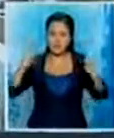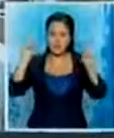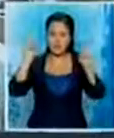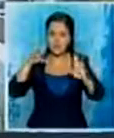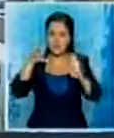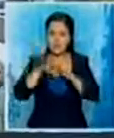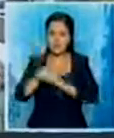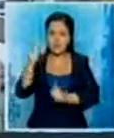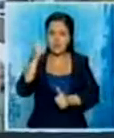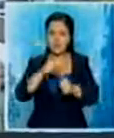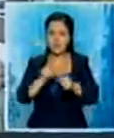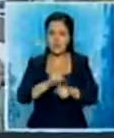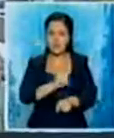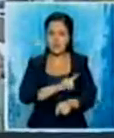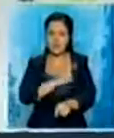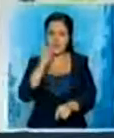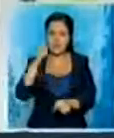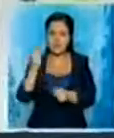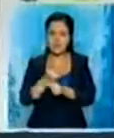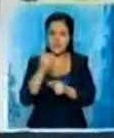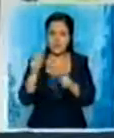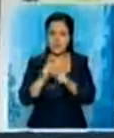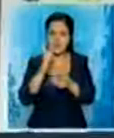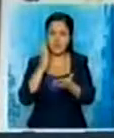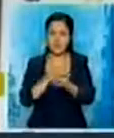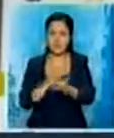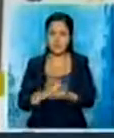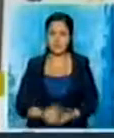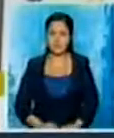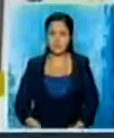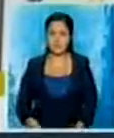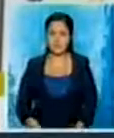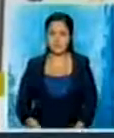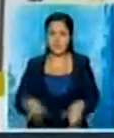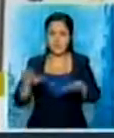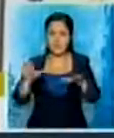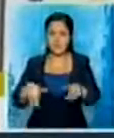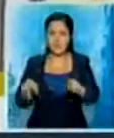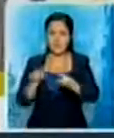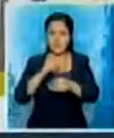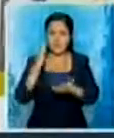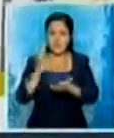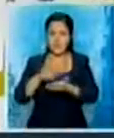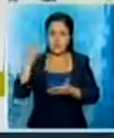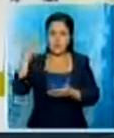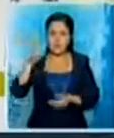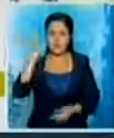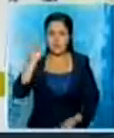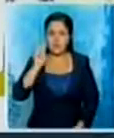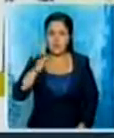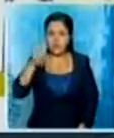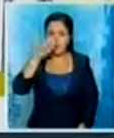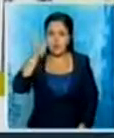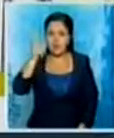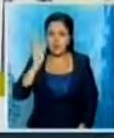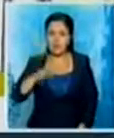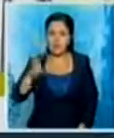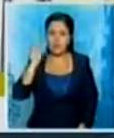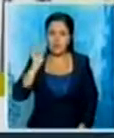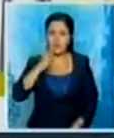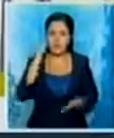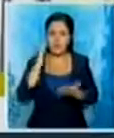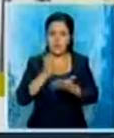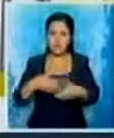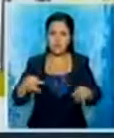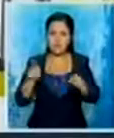конкурсантов – как профессионалы, так и любители. Здесь, я говорю, есть люди и с профессиональным образованием, но надо отдать им должное, что вот они,